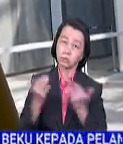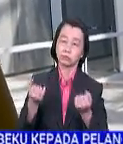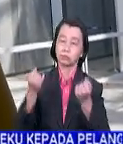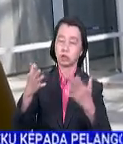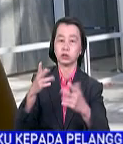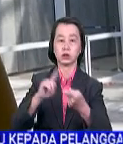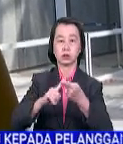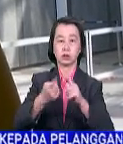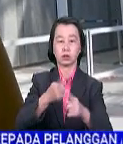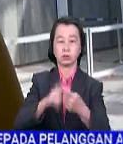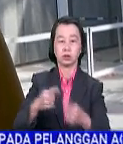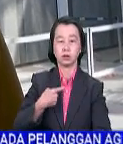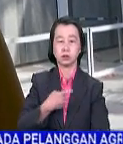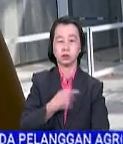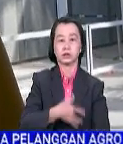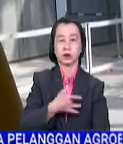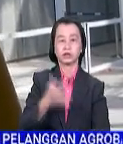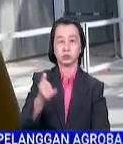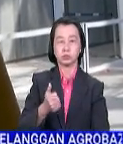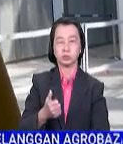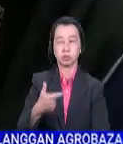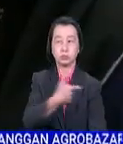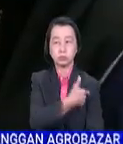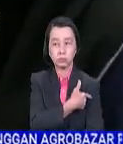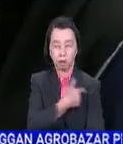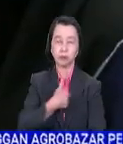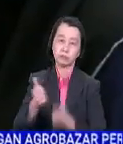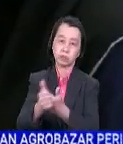ambil, kita rasa macam nak ambil juga.